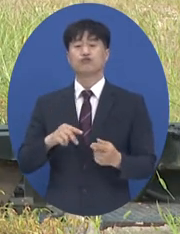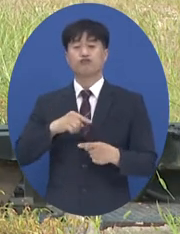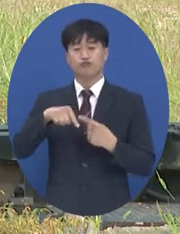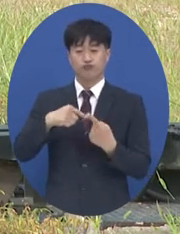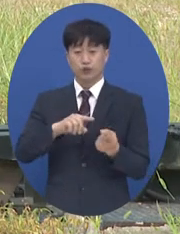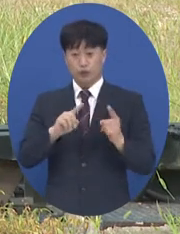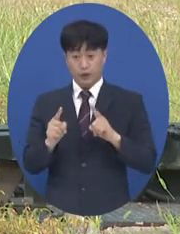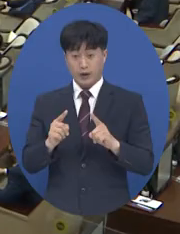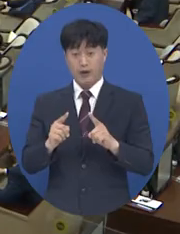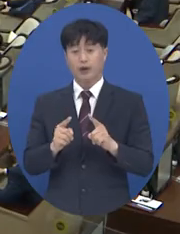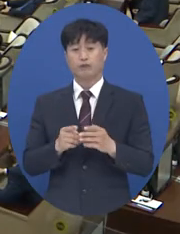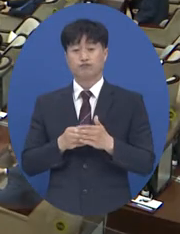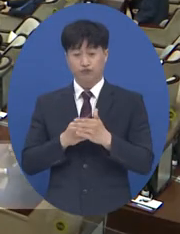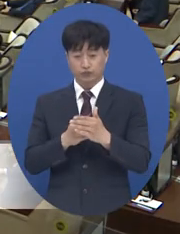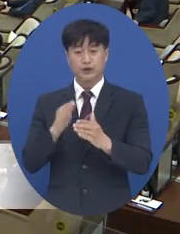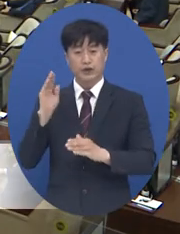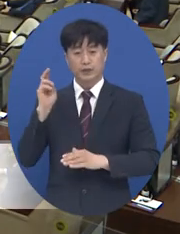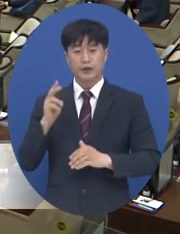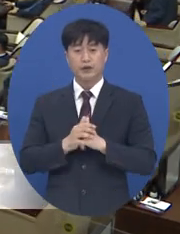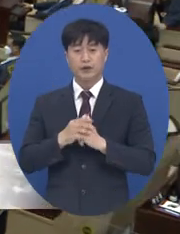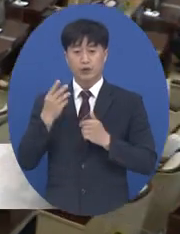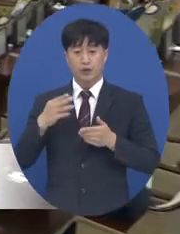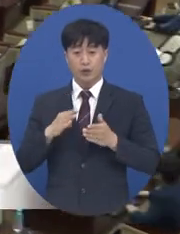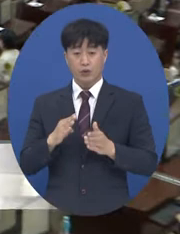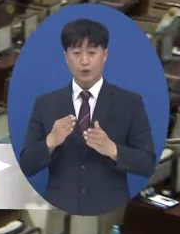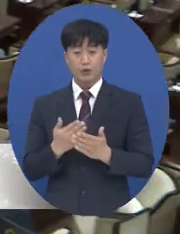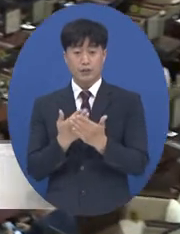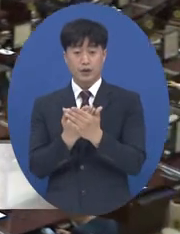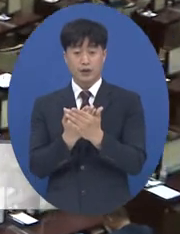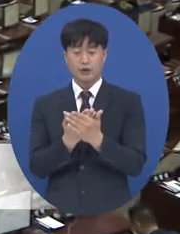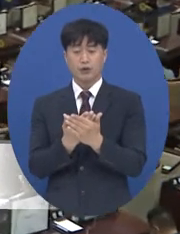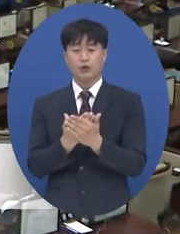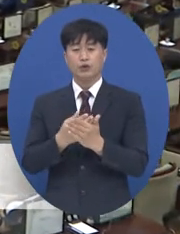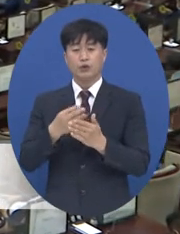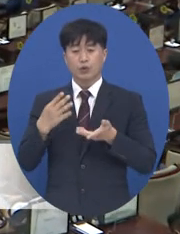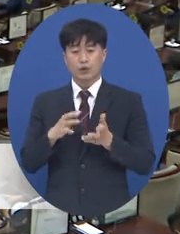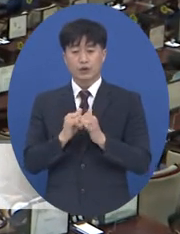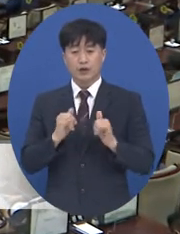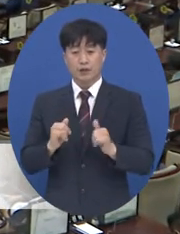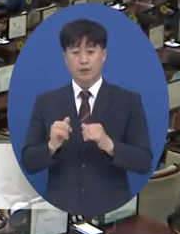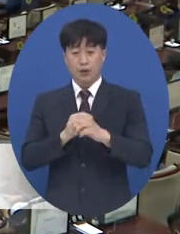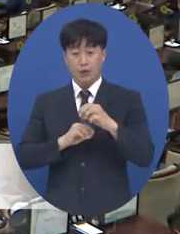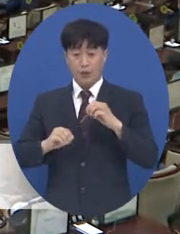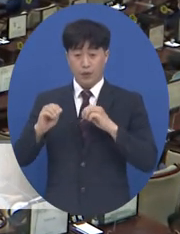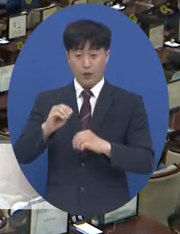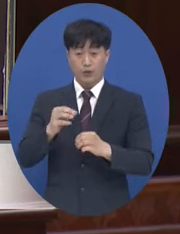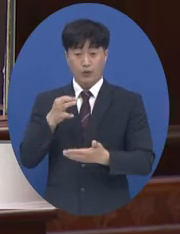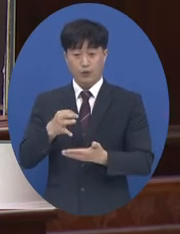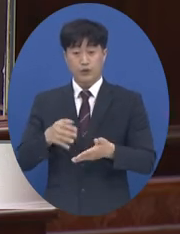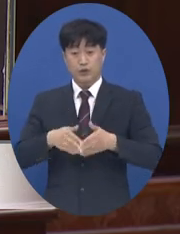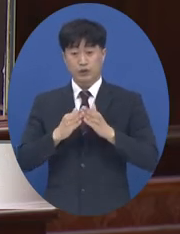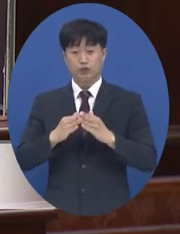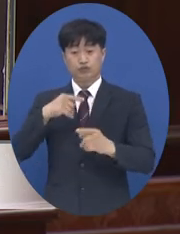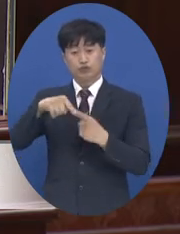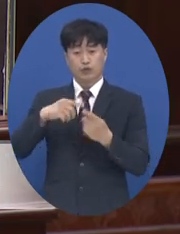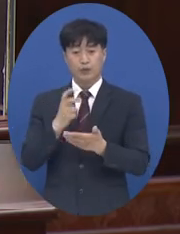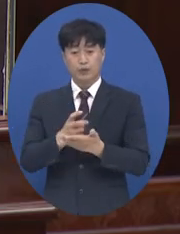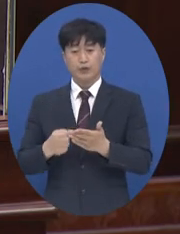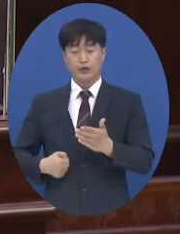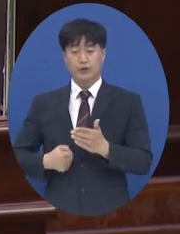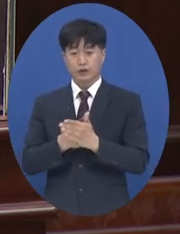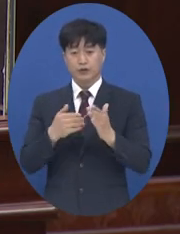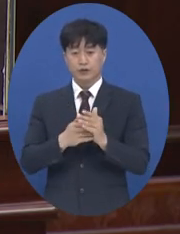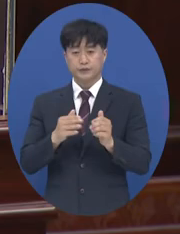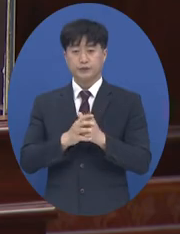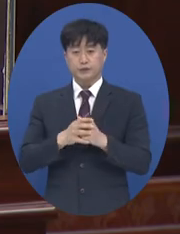본격화될 것으로 보입니다. 경기도 개발이익 도민안원기금 설치 및 운용 조례안도 가결됐습니다. 경기도